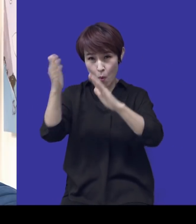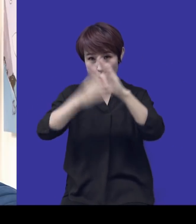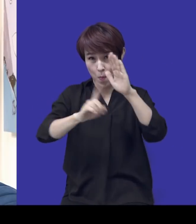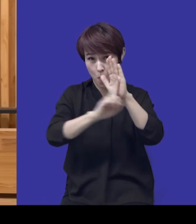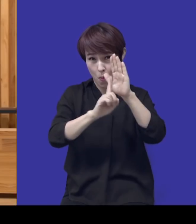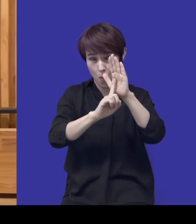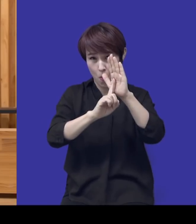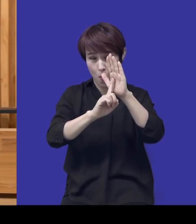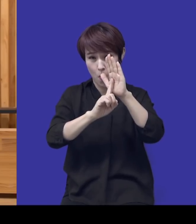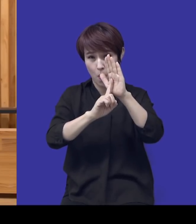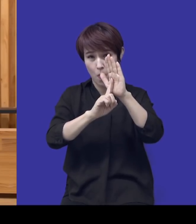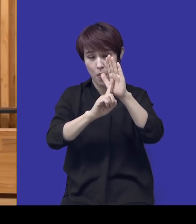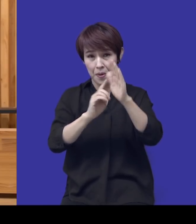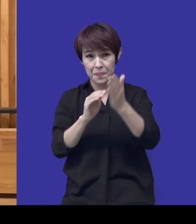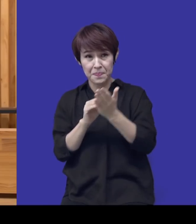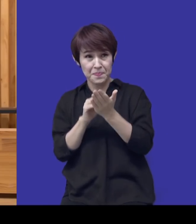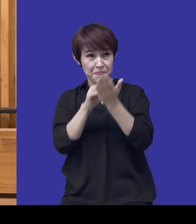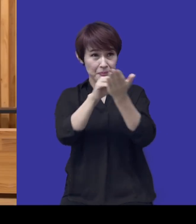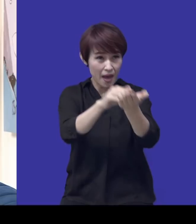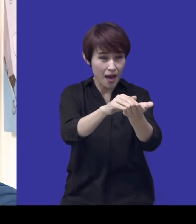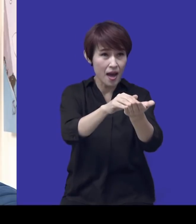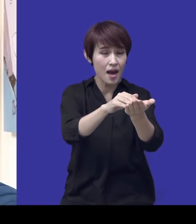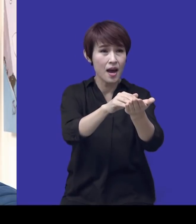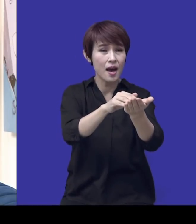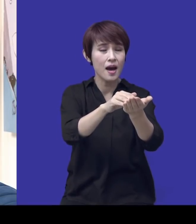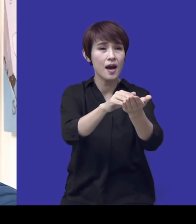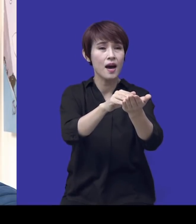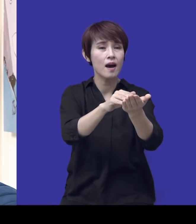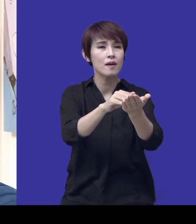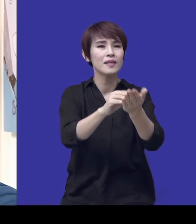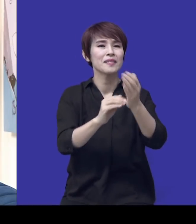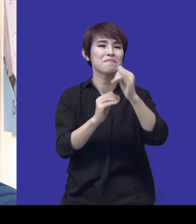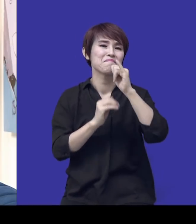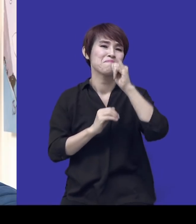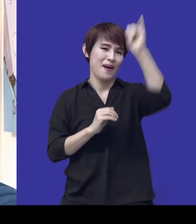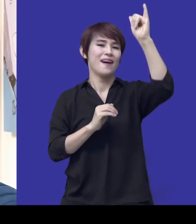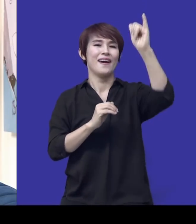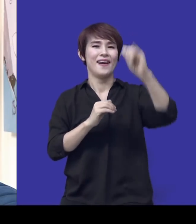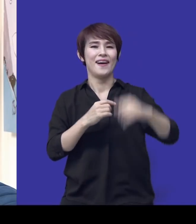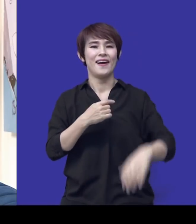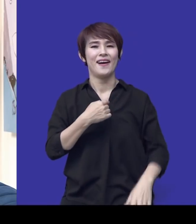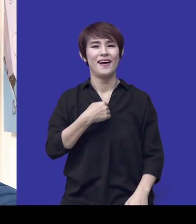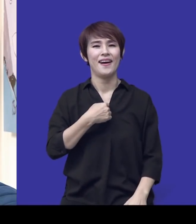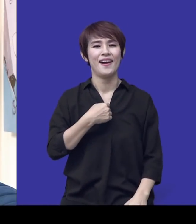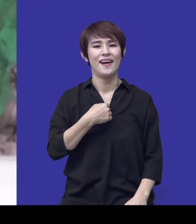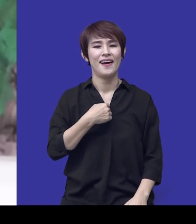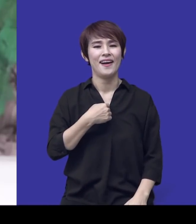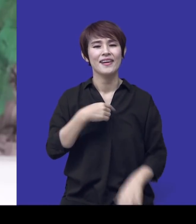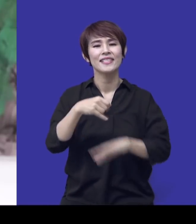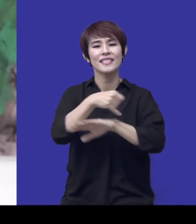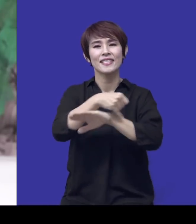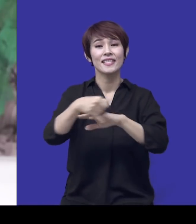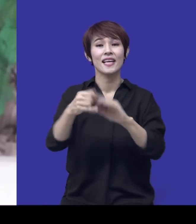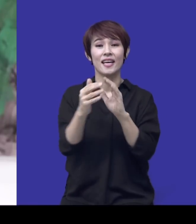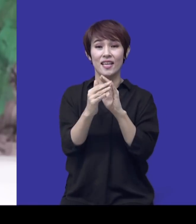최우수상도 받아서 제가 이제 실제로 패션 디자이너로서 처음으로 인턴을 한번 해보게 된 거예요.